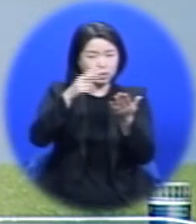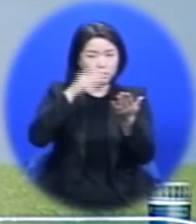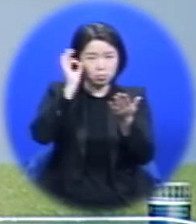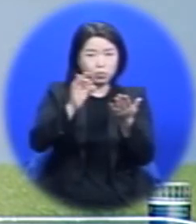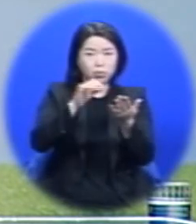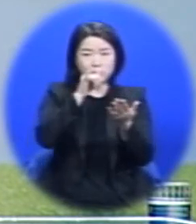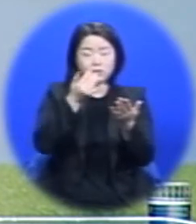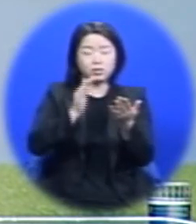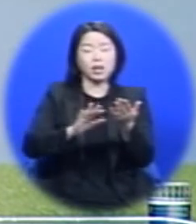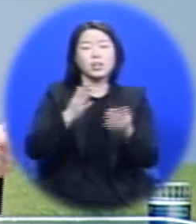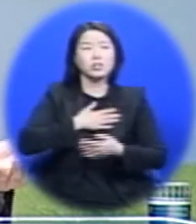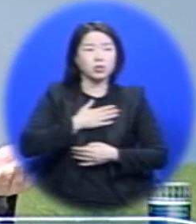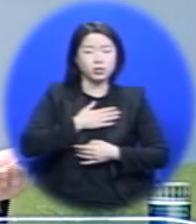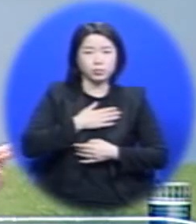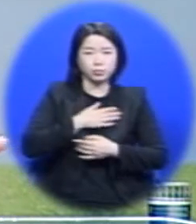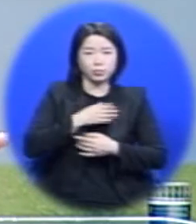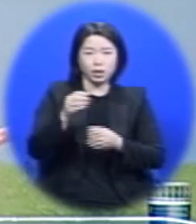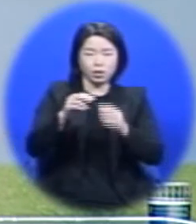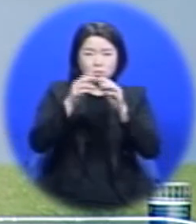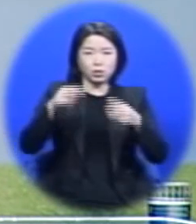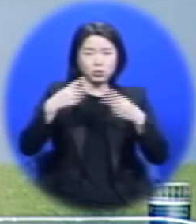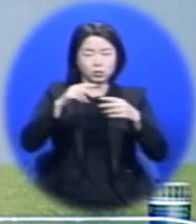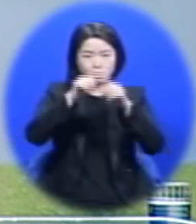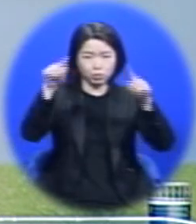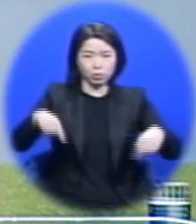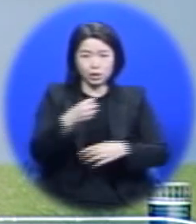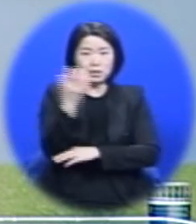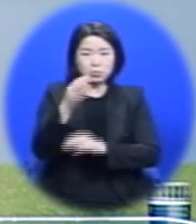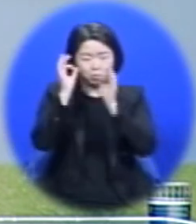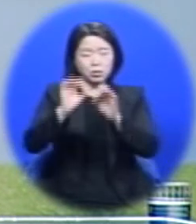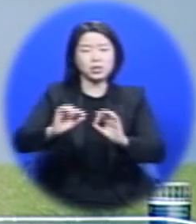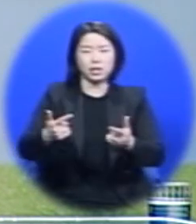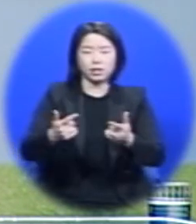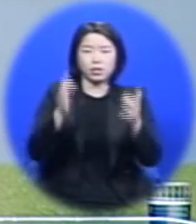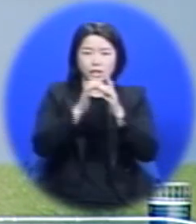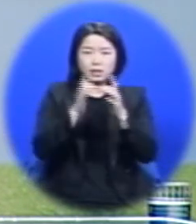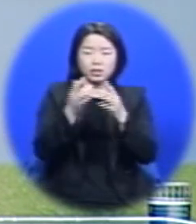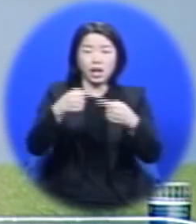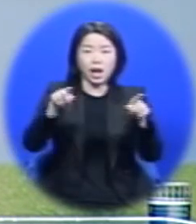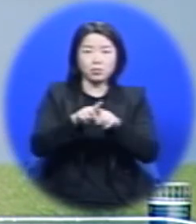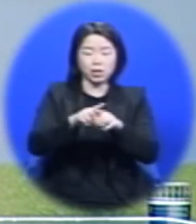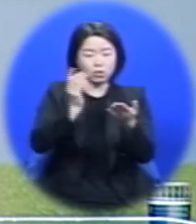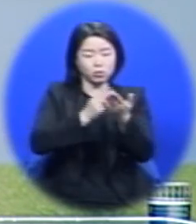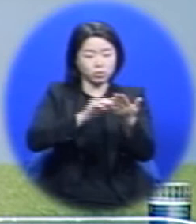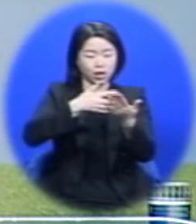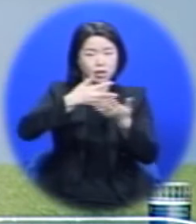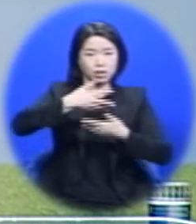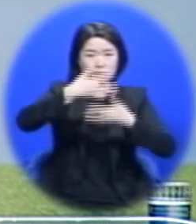겁니다. 저는 종이신문을 요즘에는 보지 않습니다. 그냥 인터넷에 함께 뉴스가 다 뜨니까.